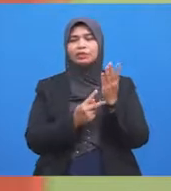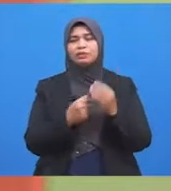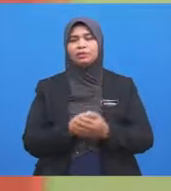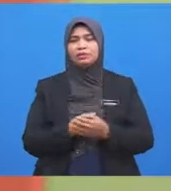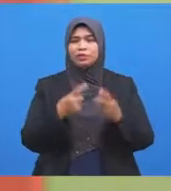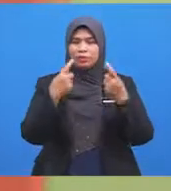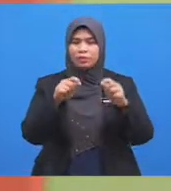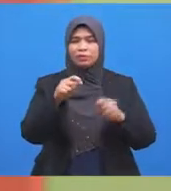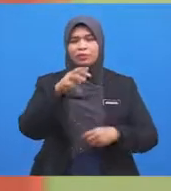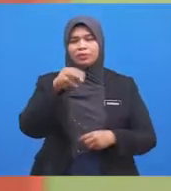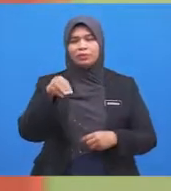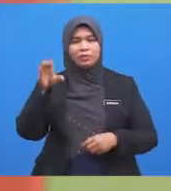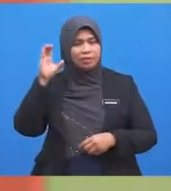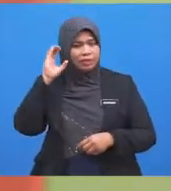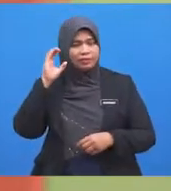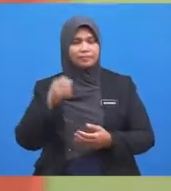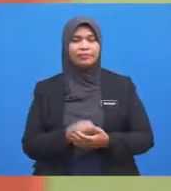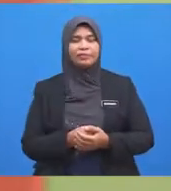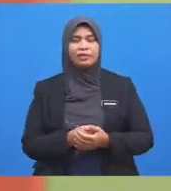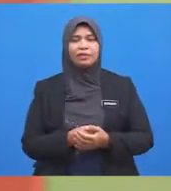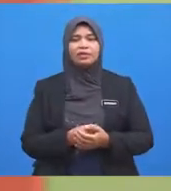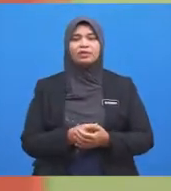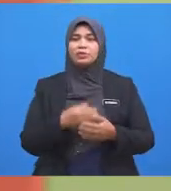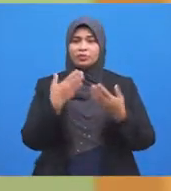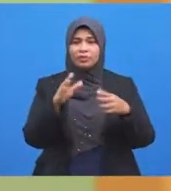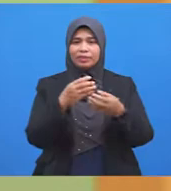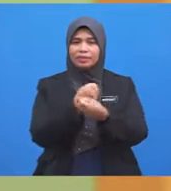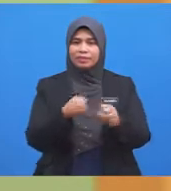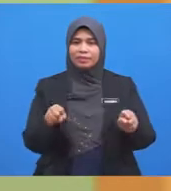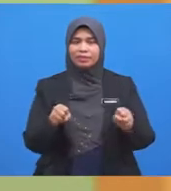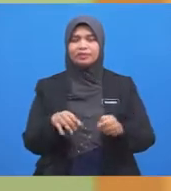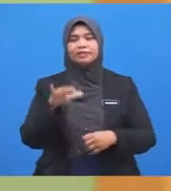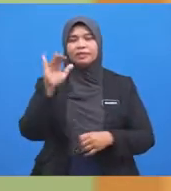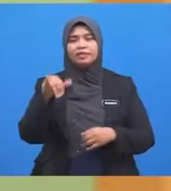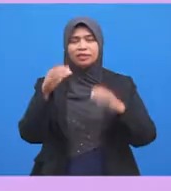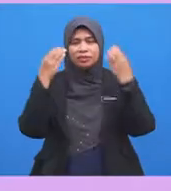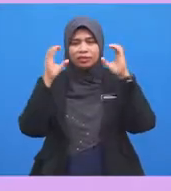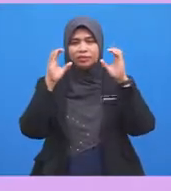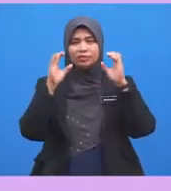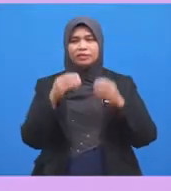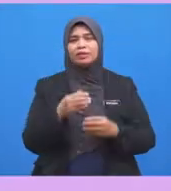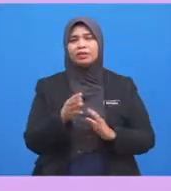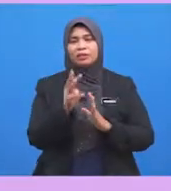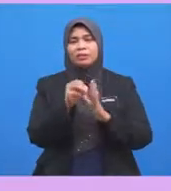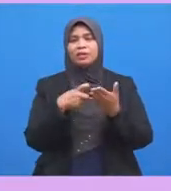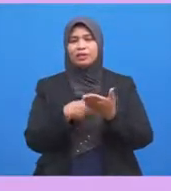Cuba murid-murid meneka. Amy, dah bersedia? Ya, cikgu.